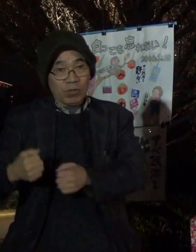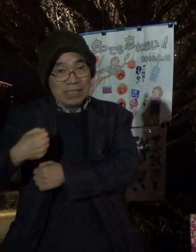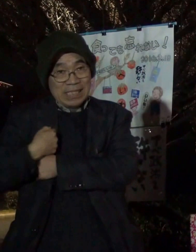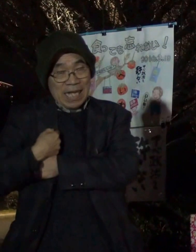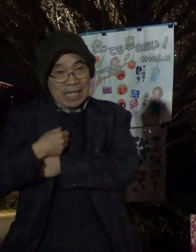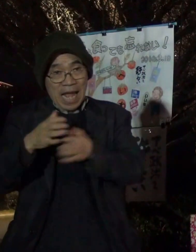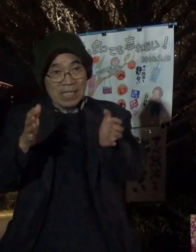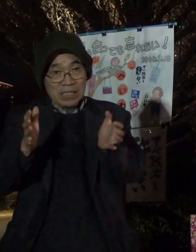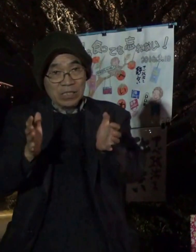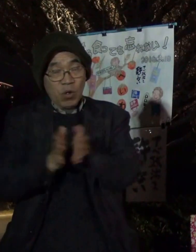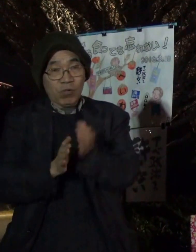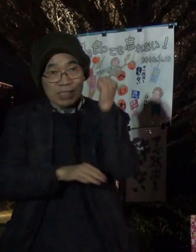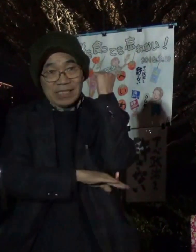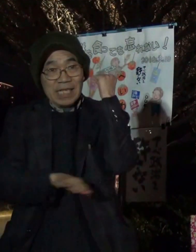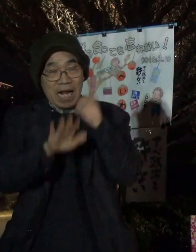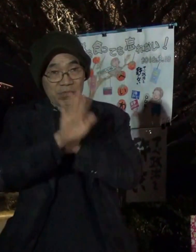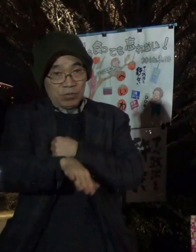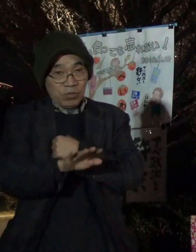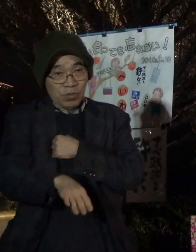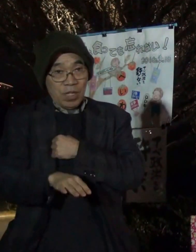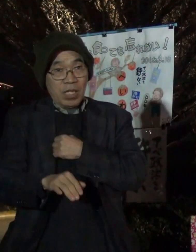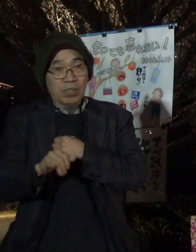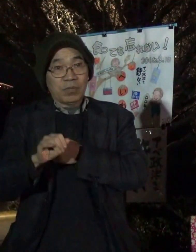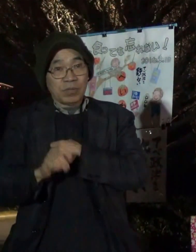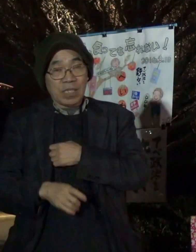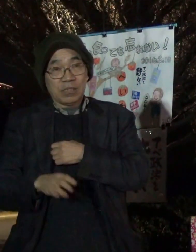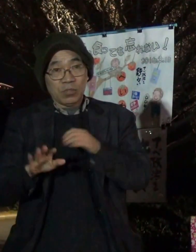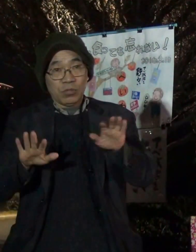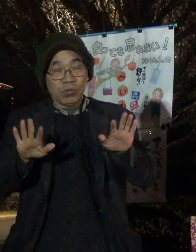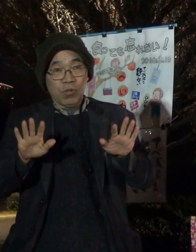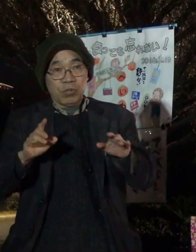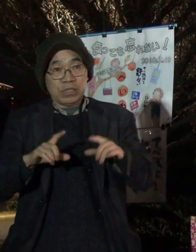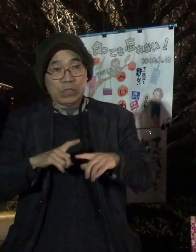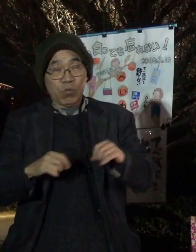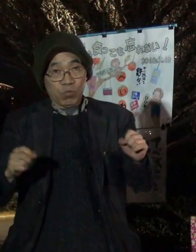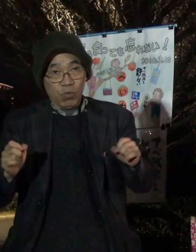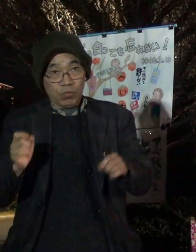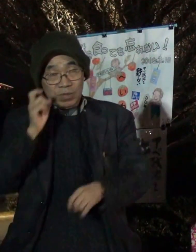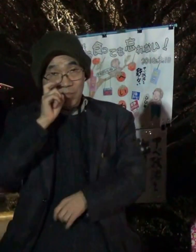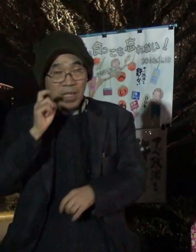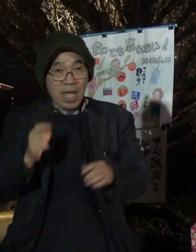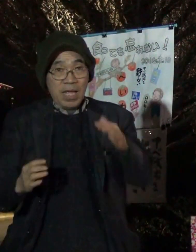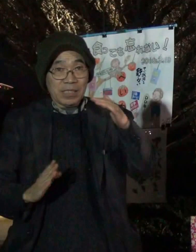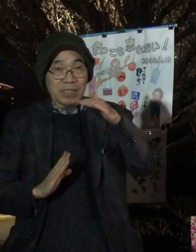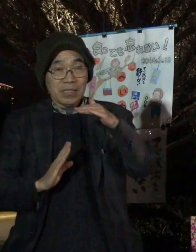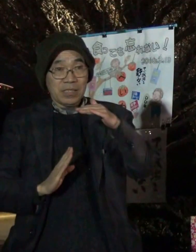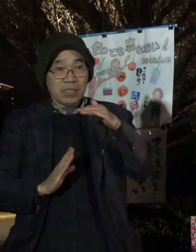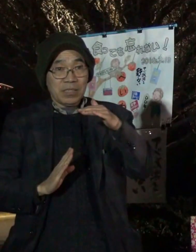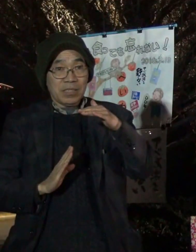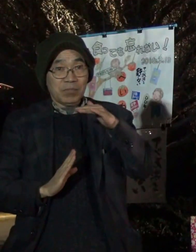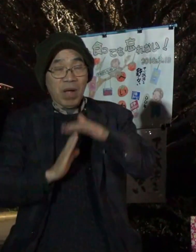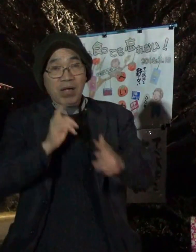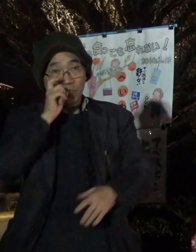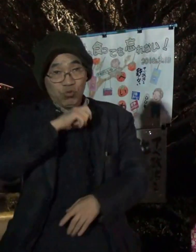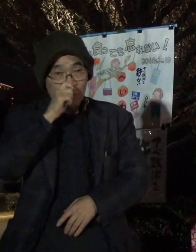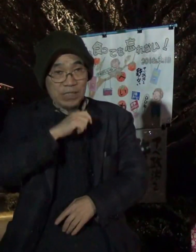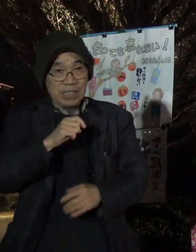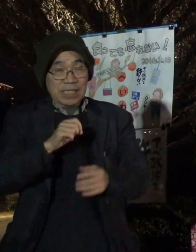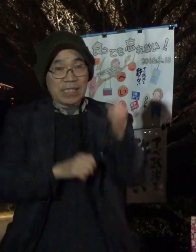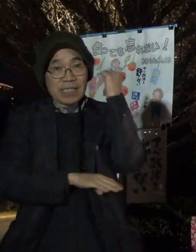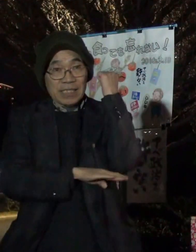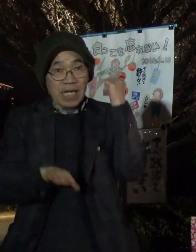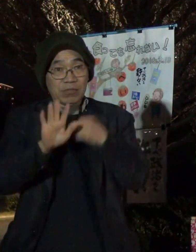は基地がありまして、日本最古の飛行場があるということなんですけれども、そこで毎週金曜